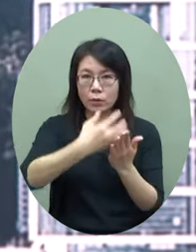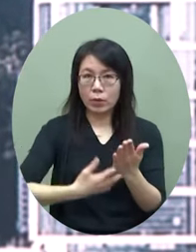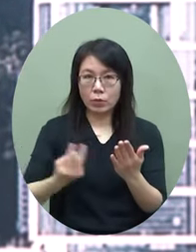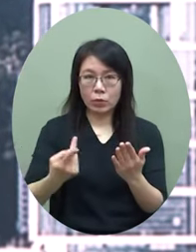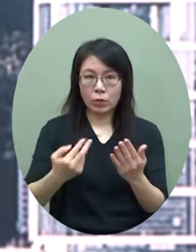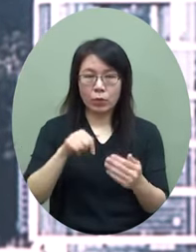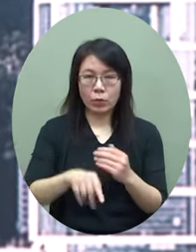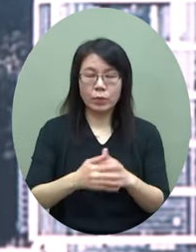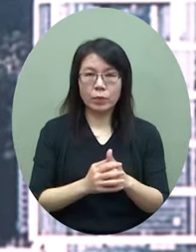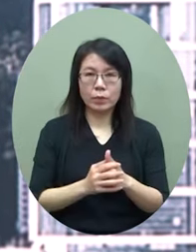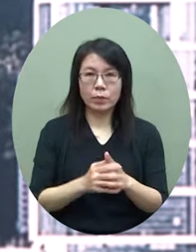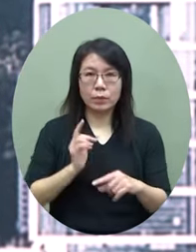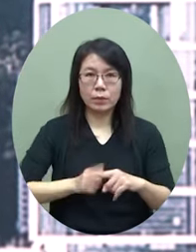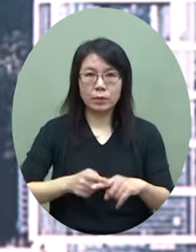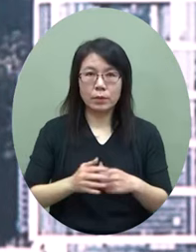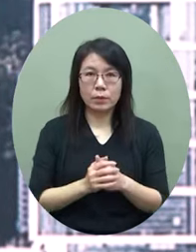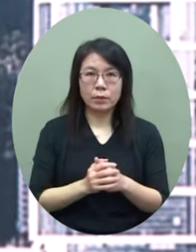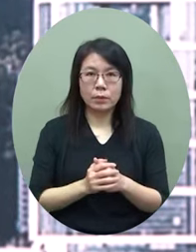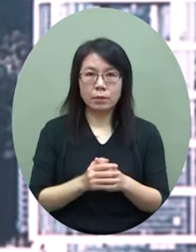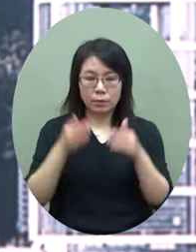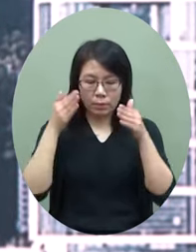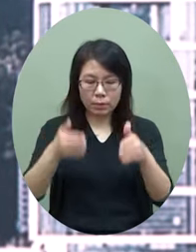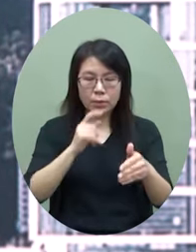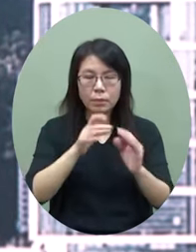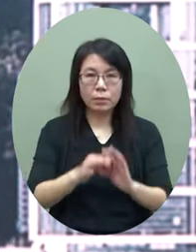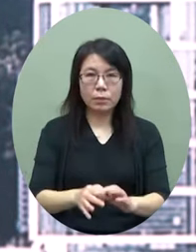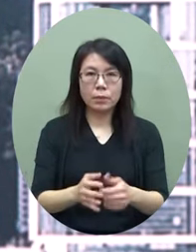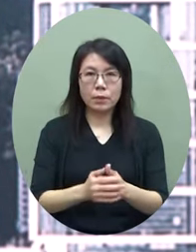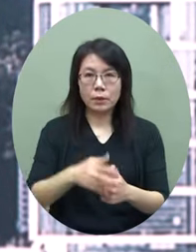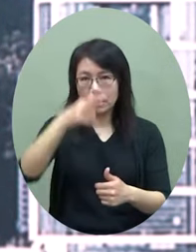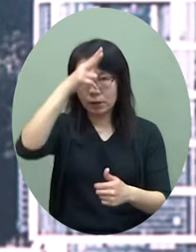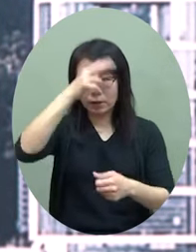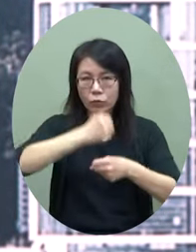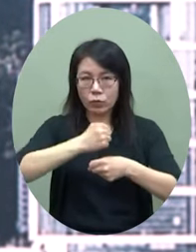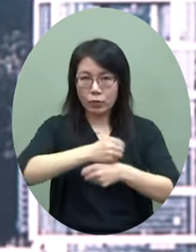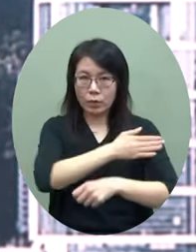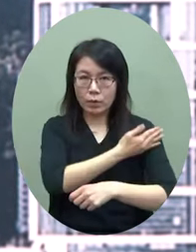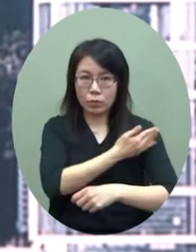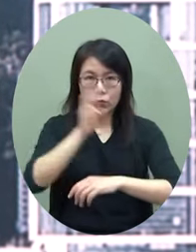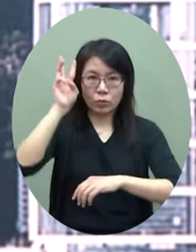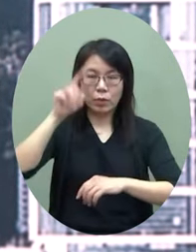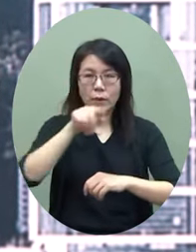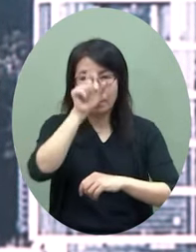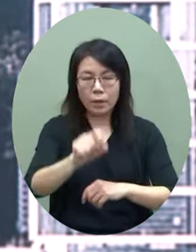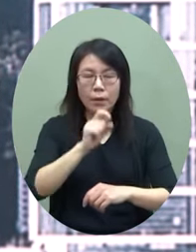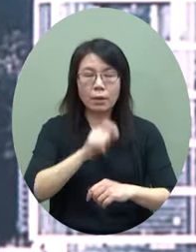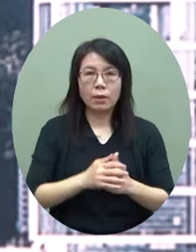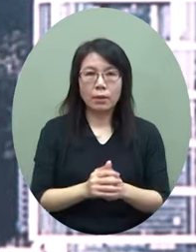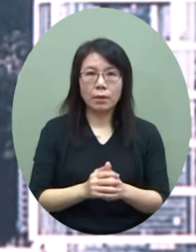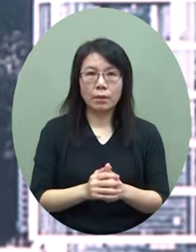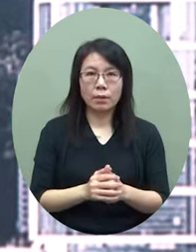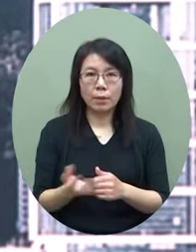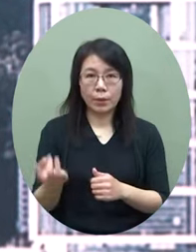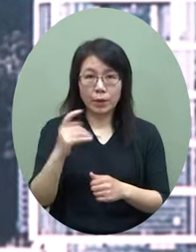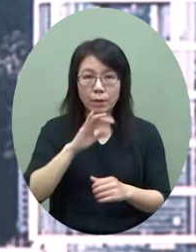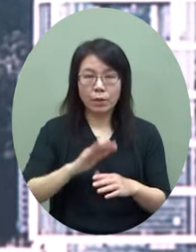案正正就是针对有关于公职人员的宣誓的问题这个是源自